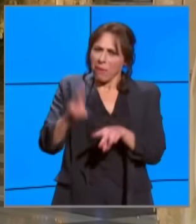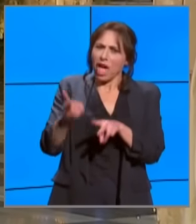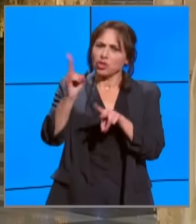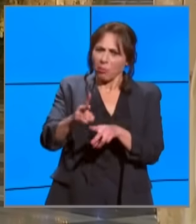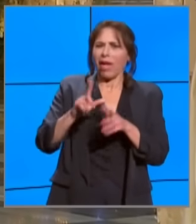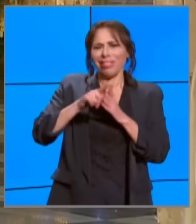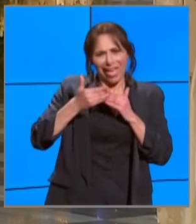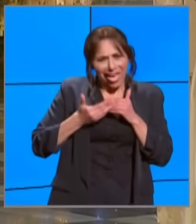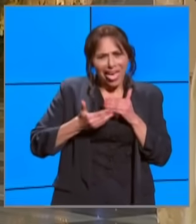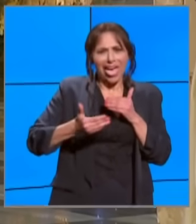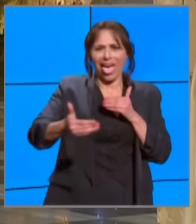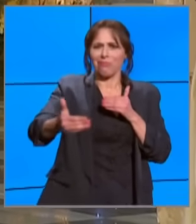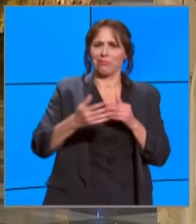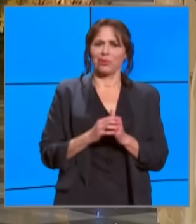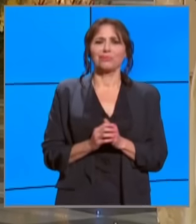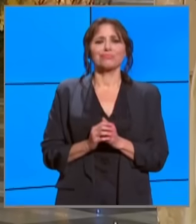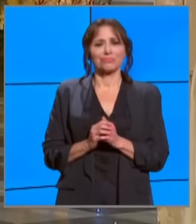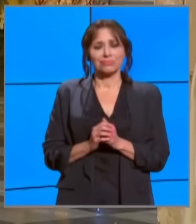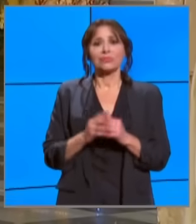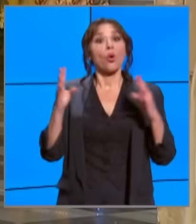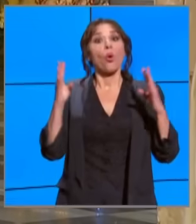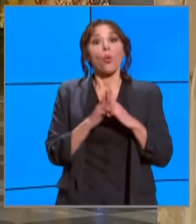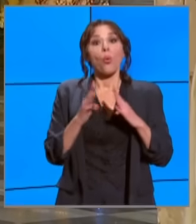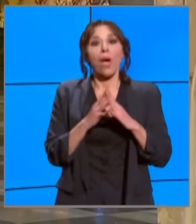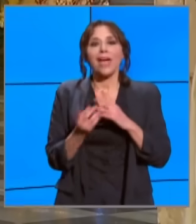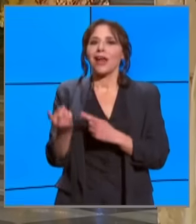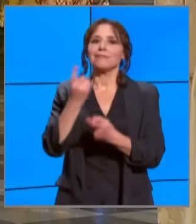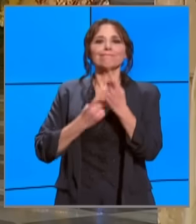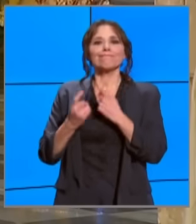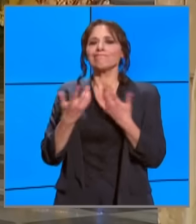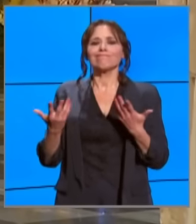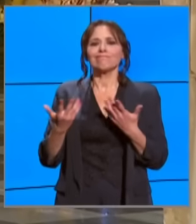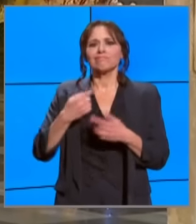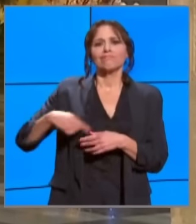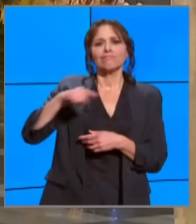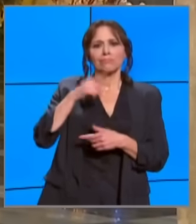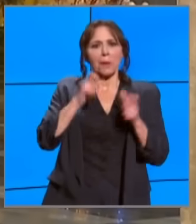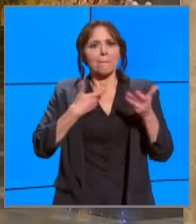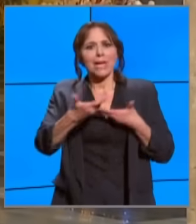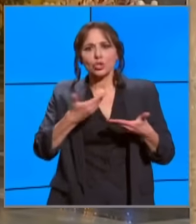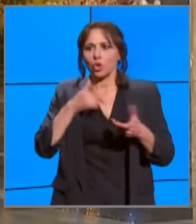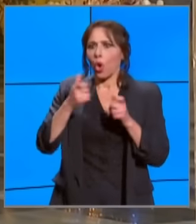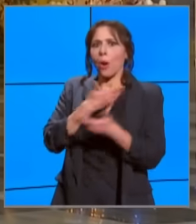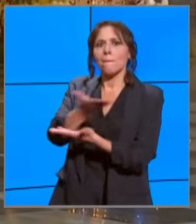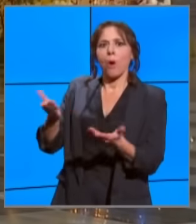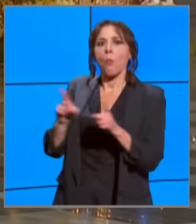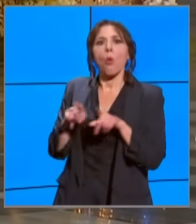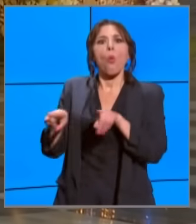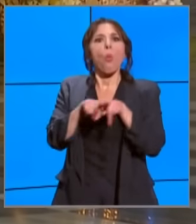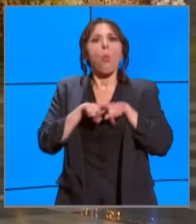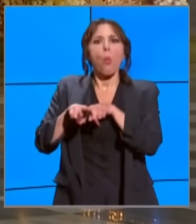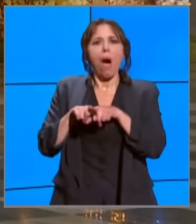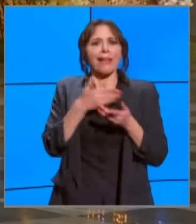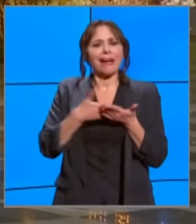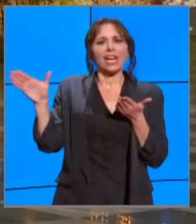conflitti La guerra è frutto del rifiuto di riconoscersi tra persone e popoli come uguali